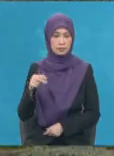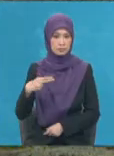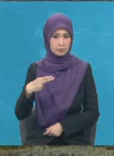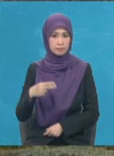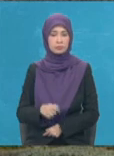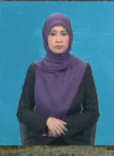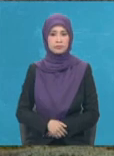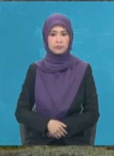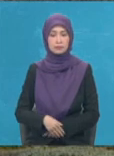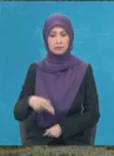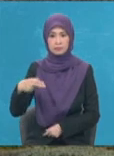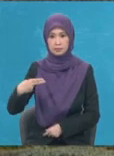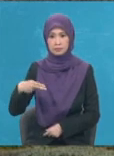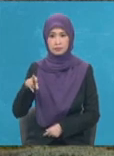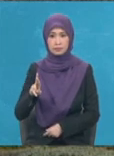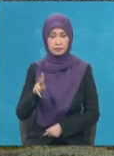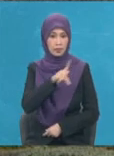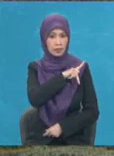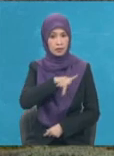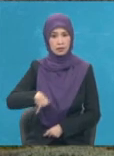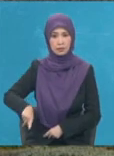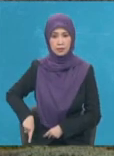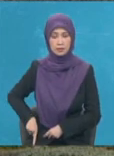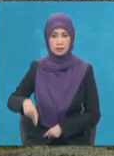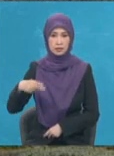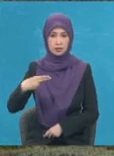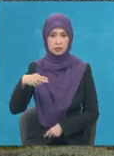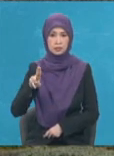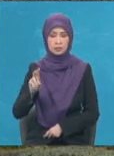yaitu hisroil hainan Prince Al Hussein